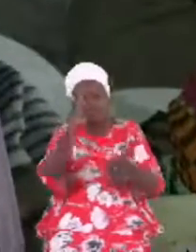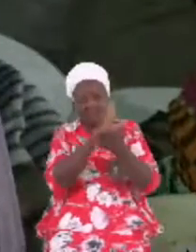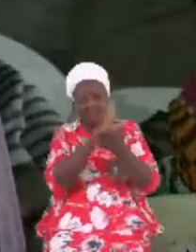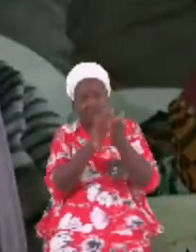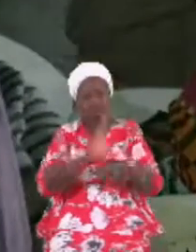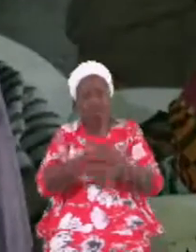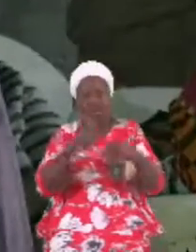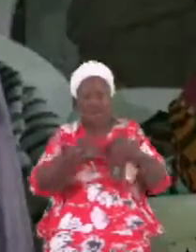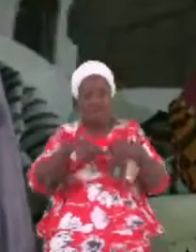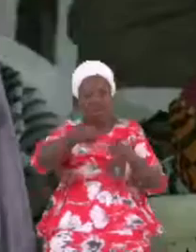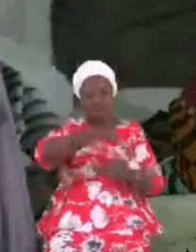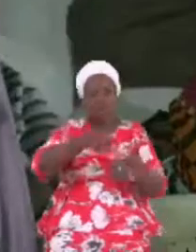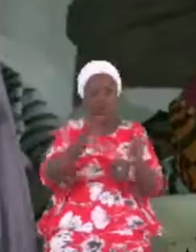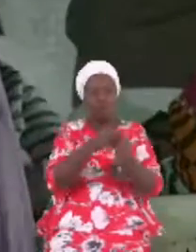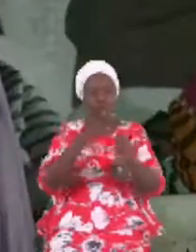Dieu.